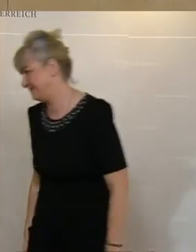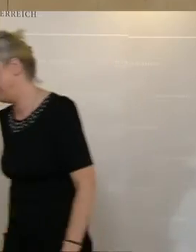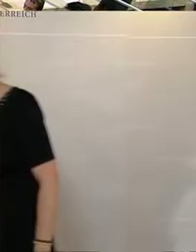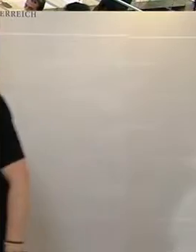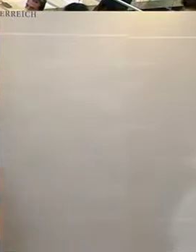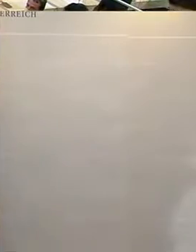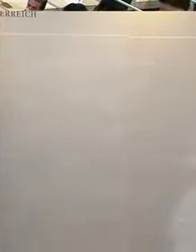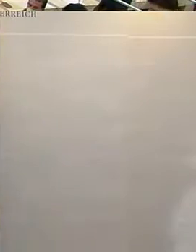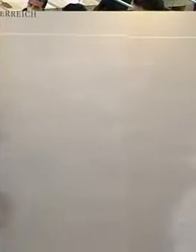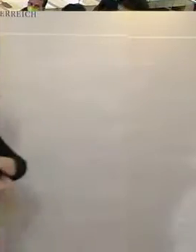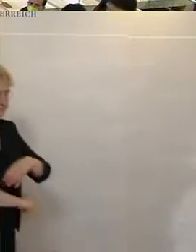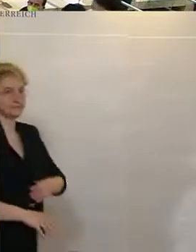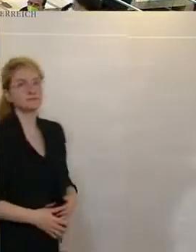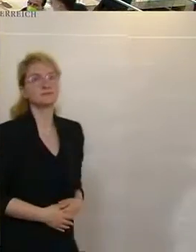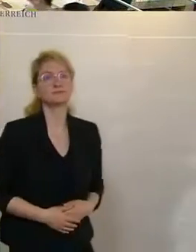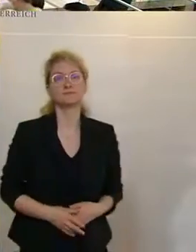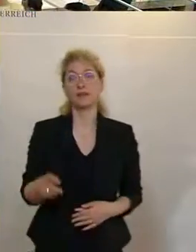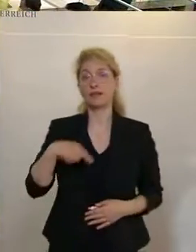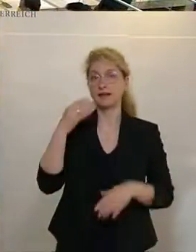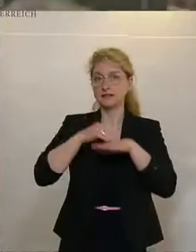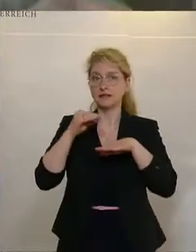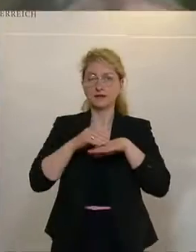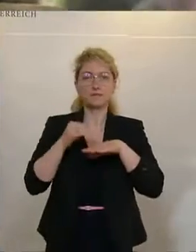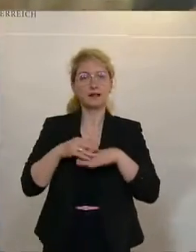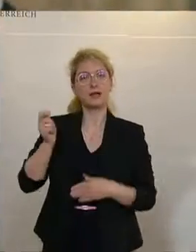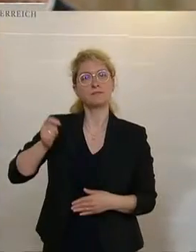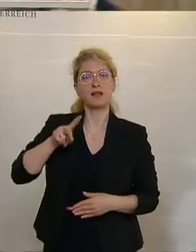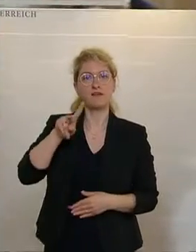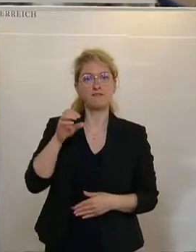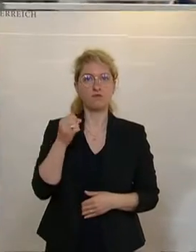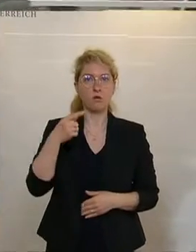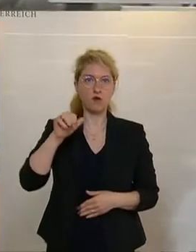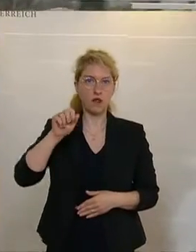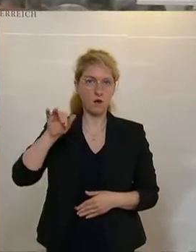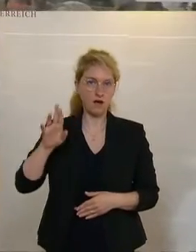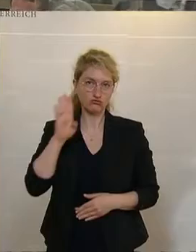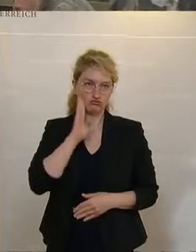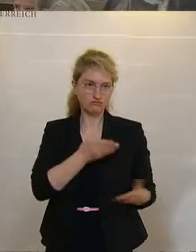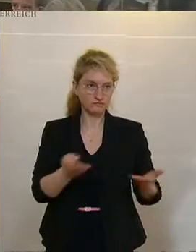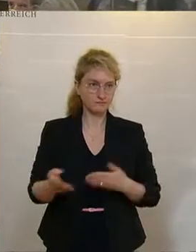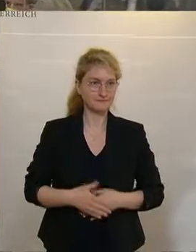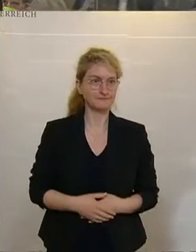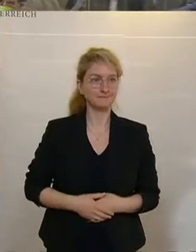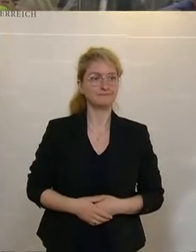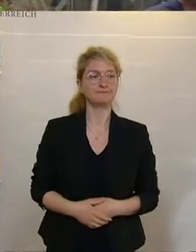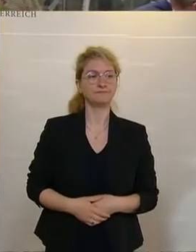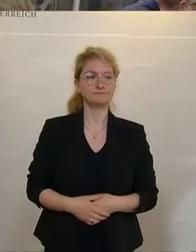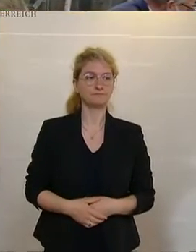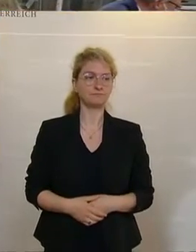Die Biobäuerin Olga Voglauer aus Dudmannsdorf in Unterkärnten, Agrarsprecherin der Grünen, ist nun an